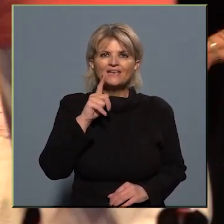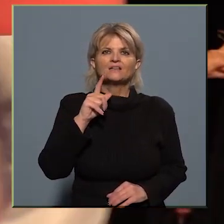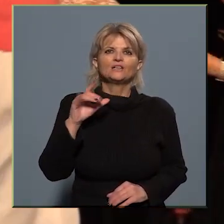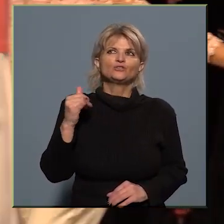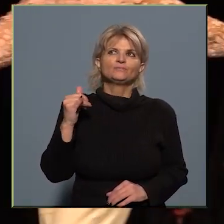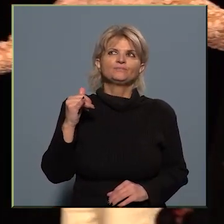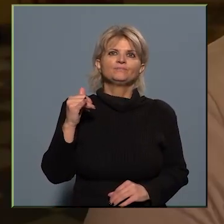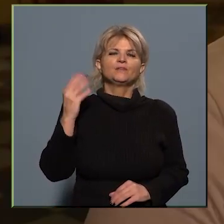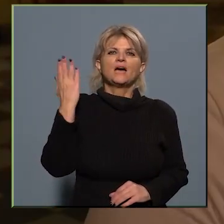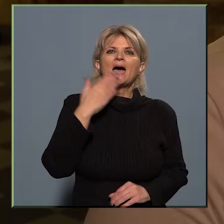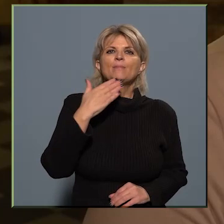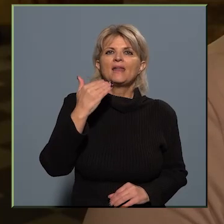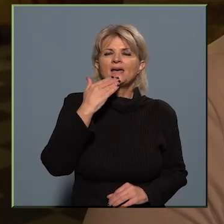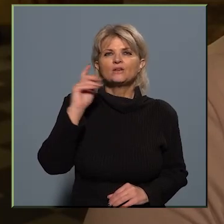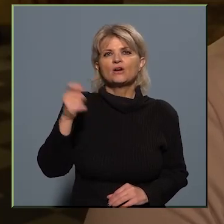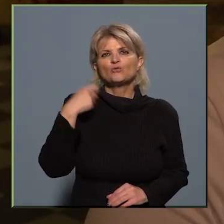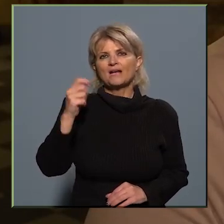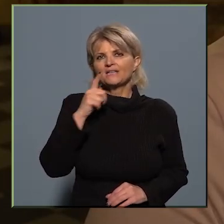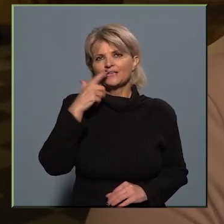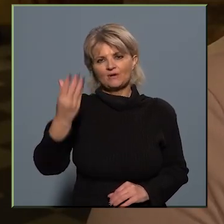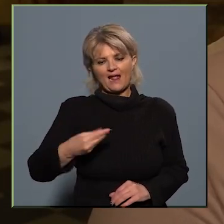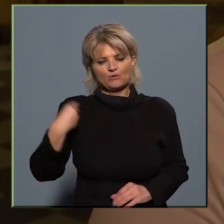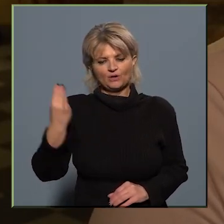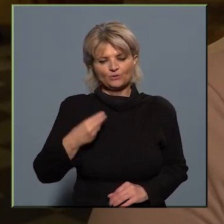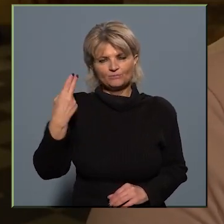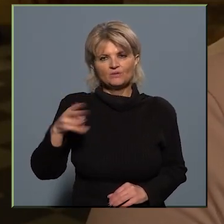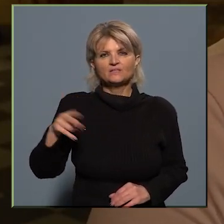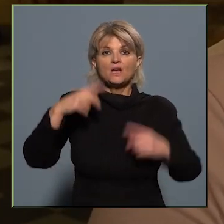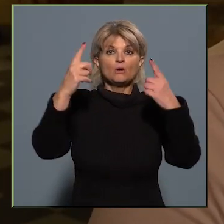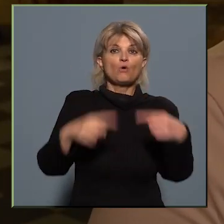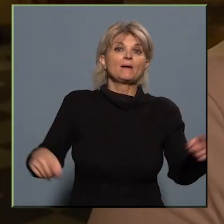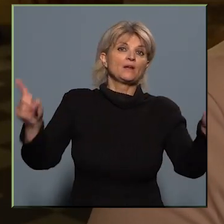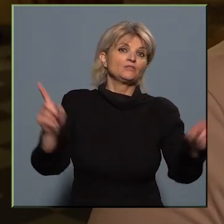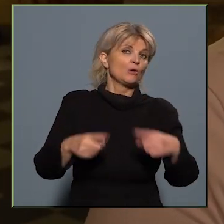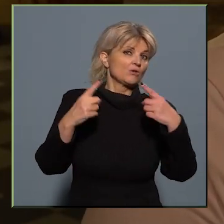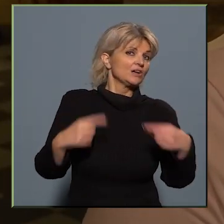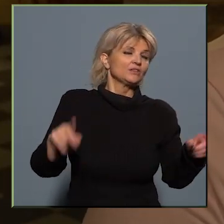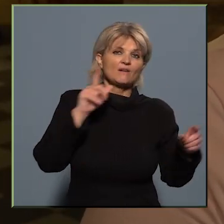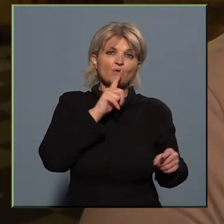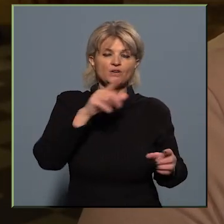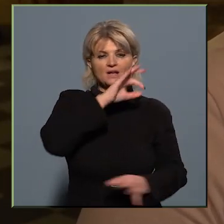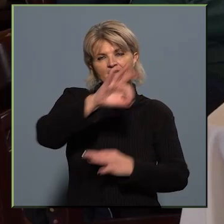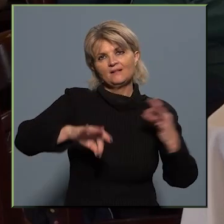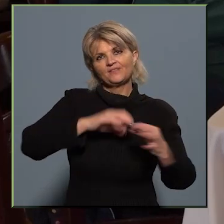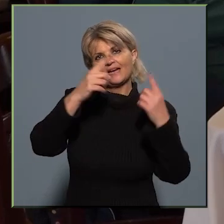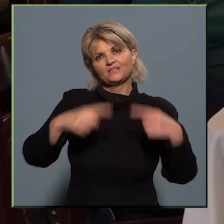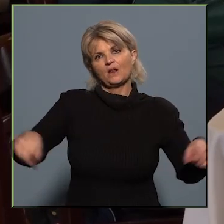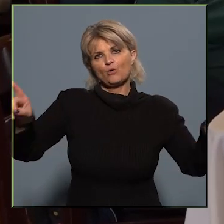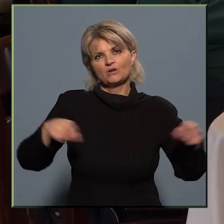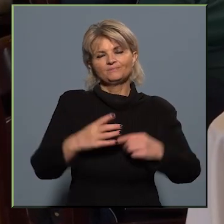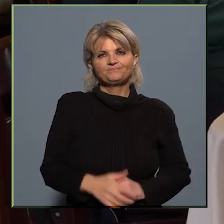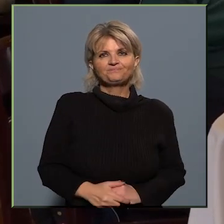és Háberle Erika és Juhász László előadó művészek, akik operett dalokkal és táncdalokkal